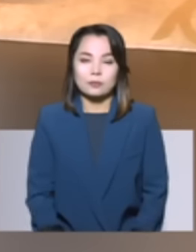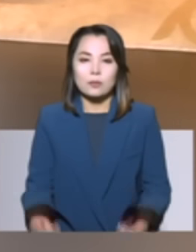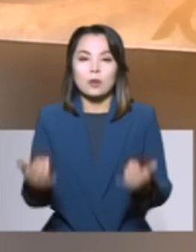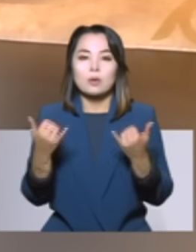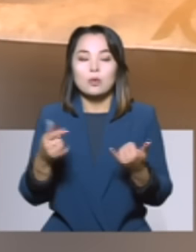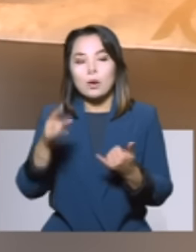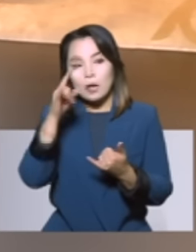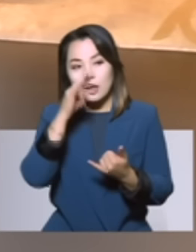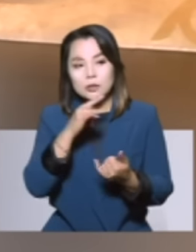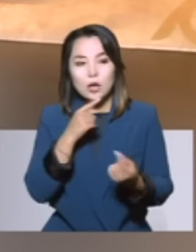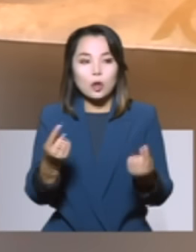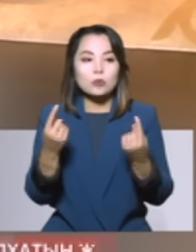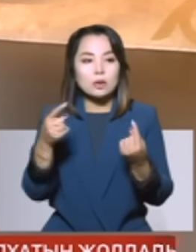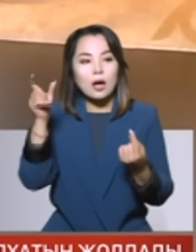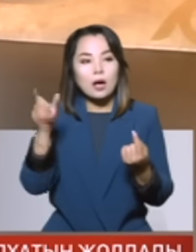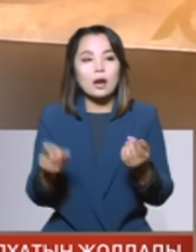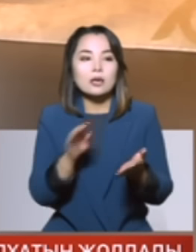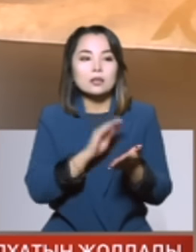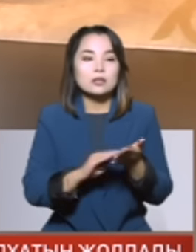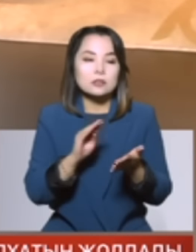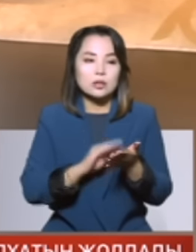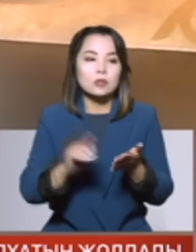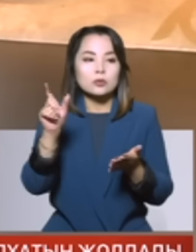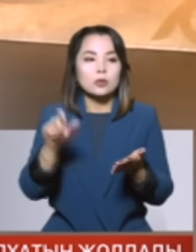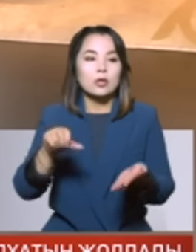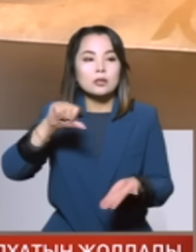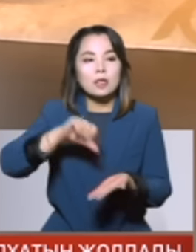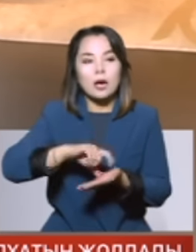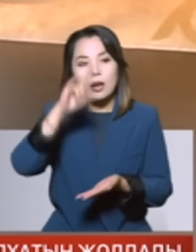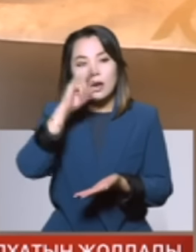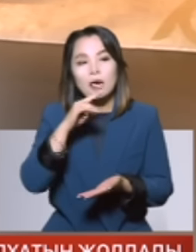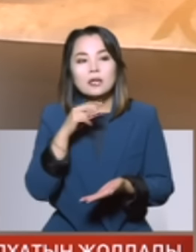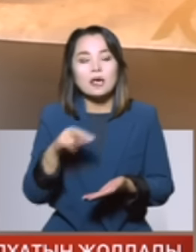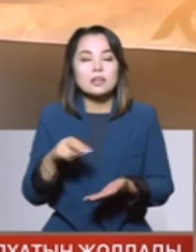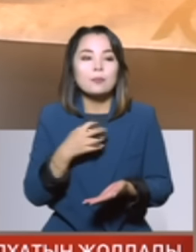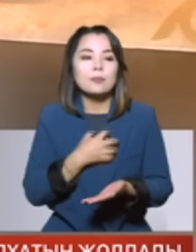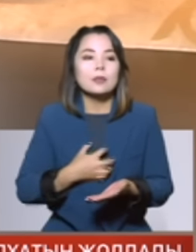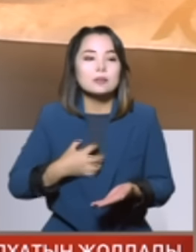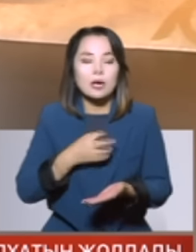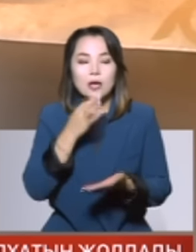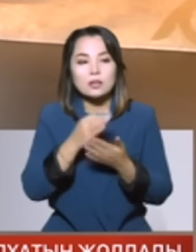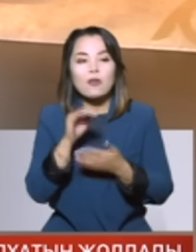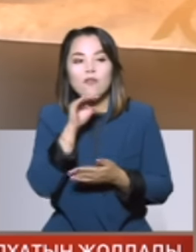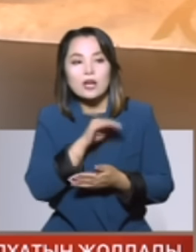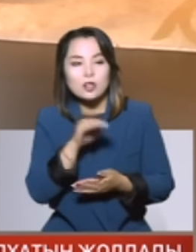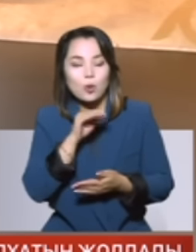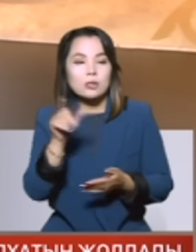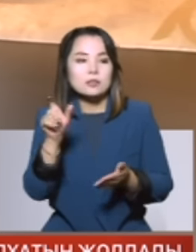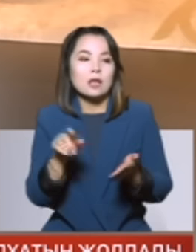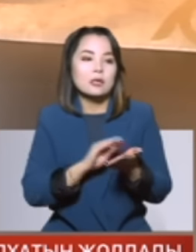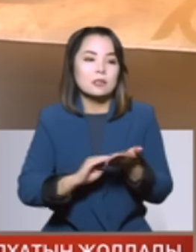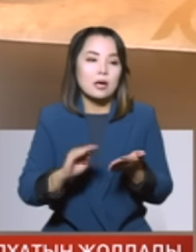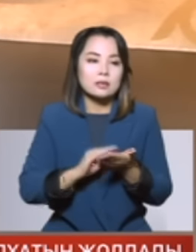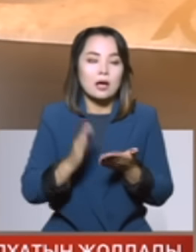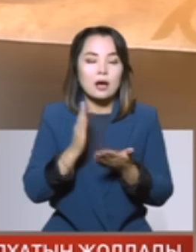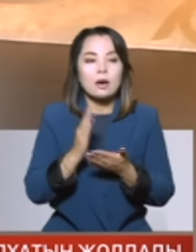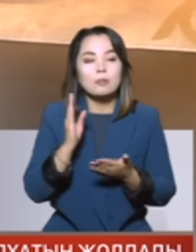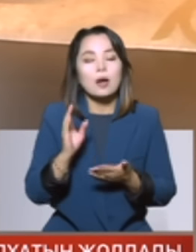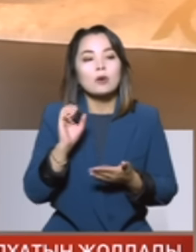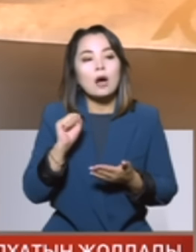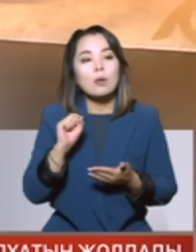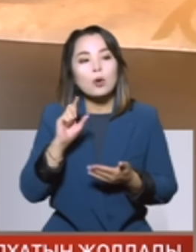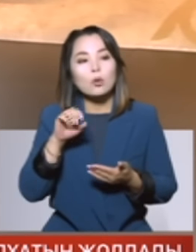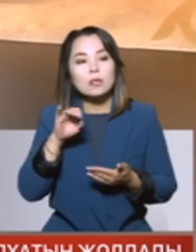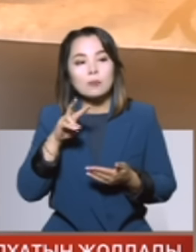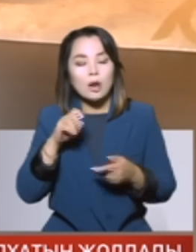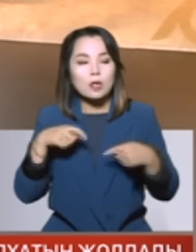Бүгін қазақтың ұлы ақыны, жазушы, ағартушы, қазақ әдебиетінің негізін қалаушы, философ, сазгер Абай Құнанбайұлының туған